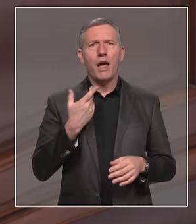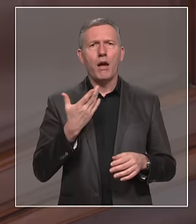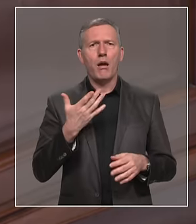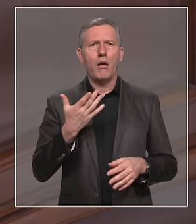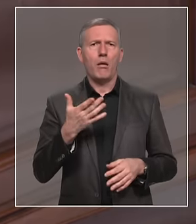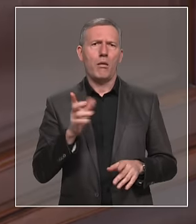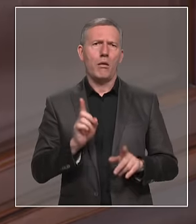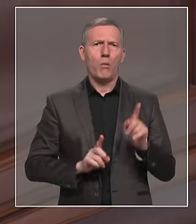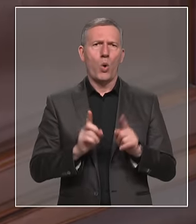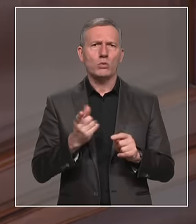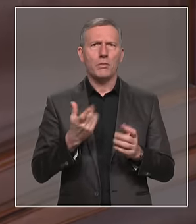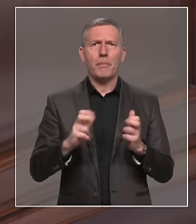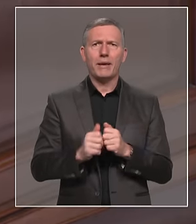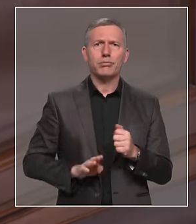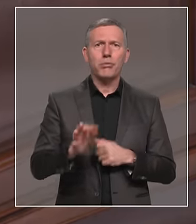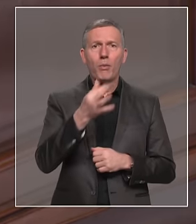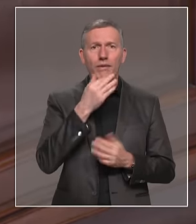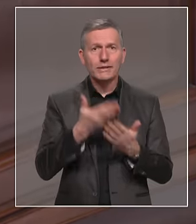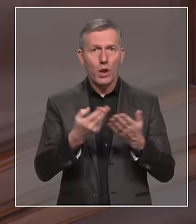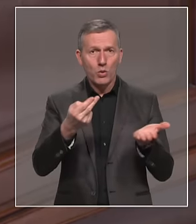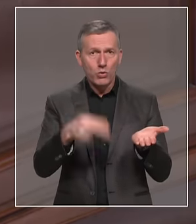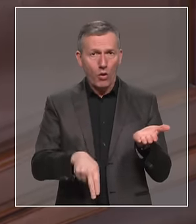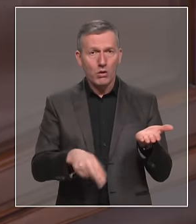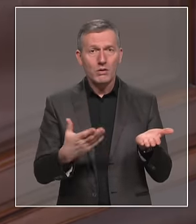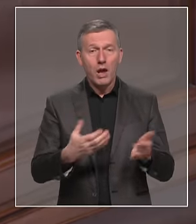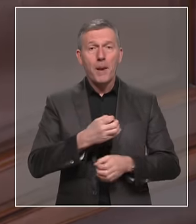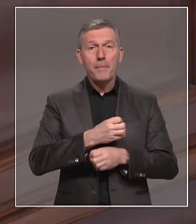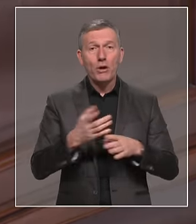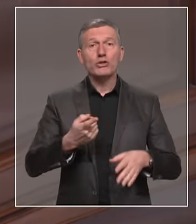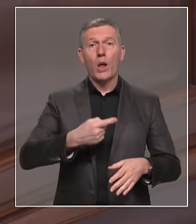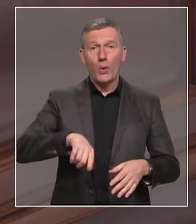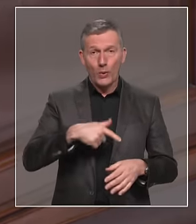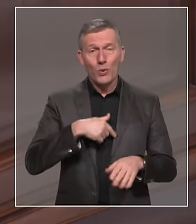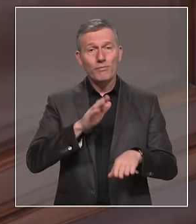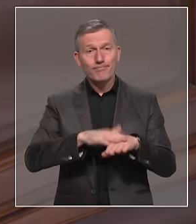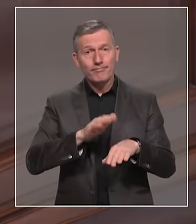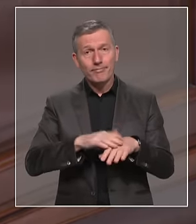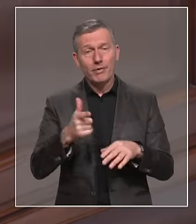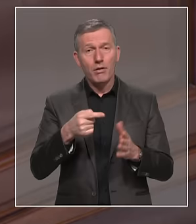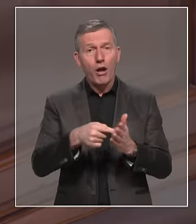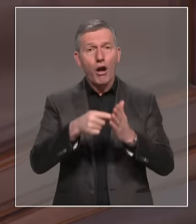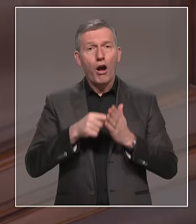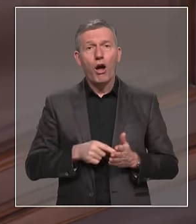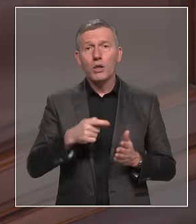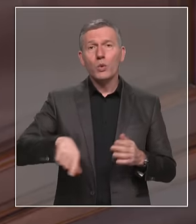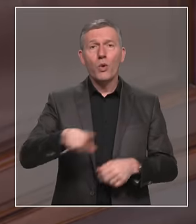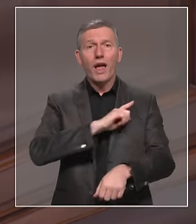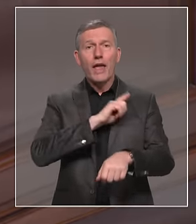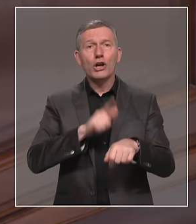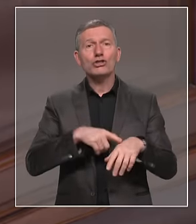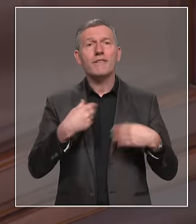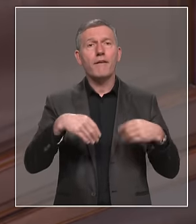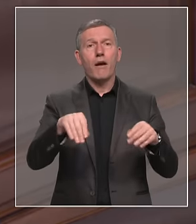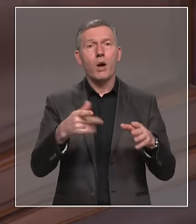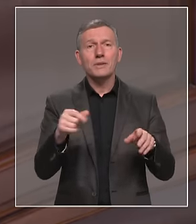cadre de l'inflation? La réponse est non. Je vous rappelle que c'est cette majorité qui a mis en place une contribution sur la rente inframarginale des énergéticiens et des